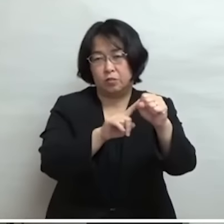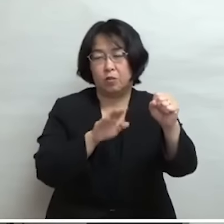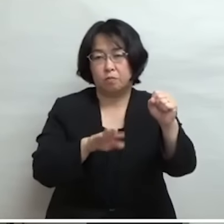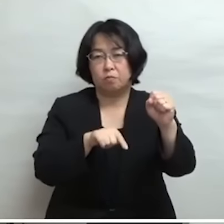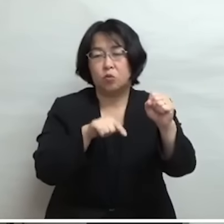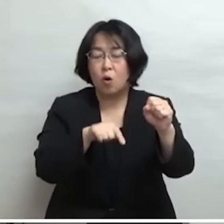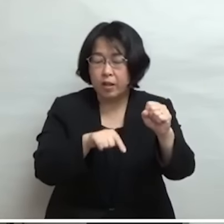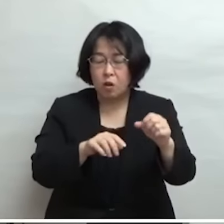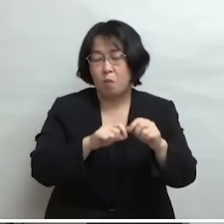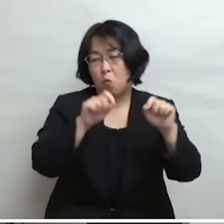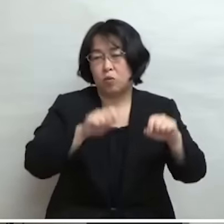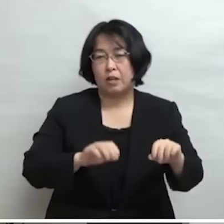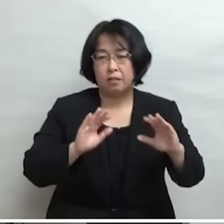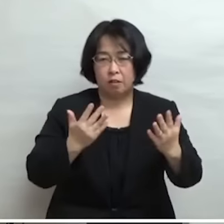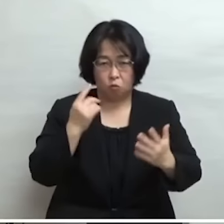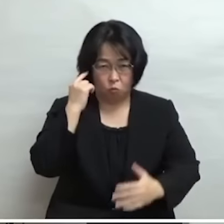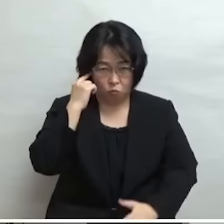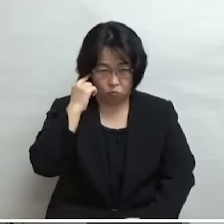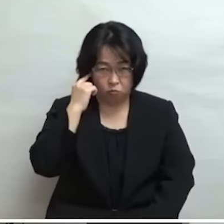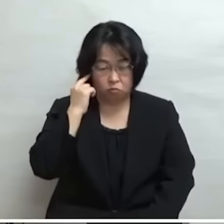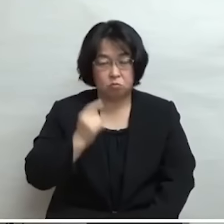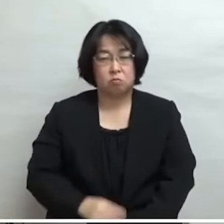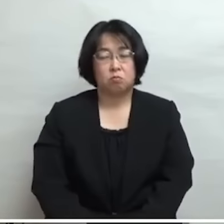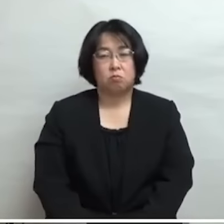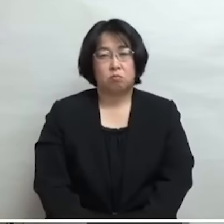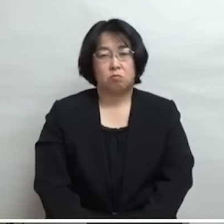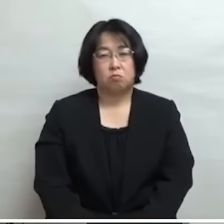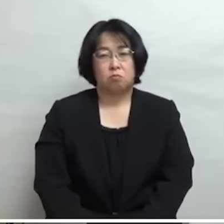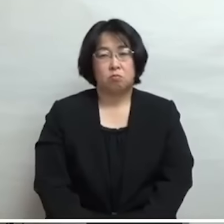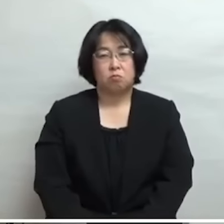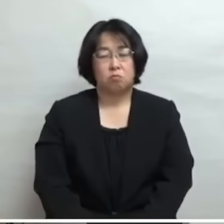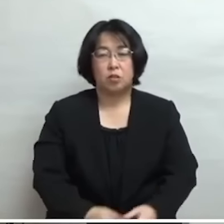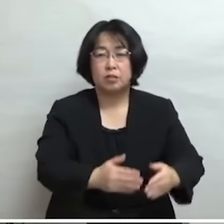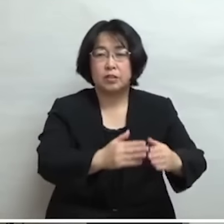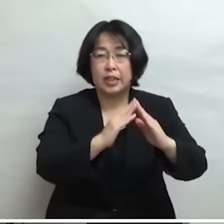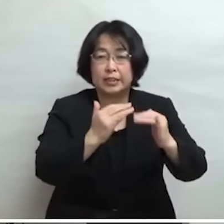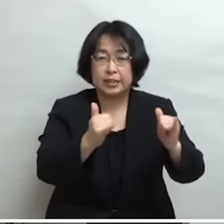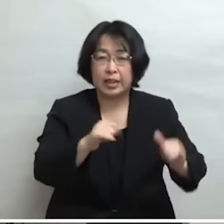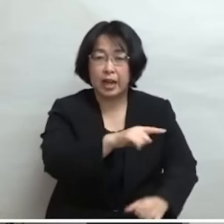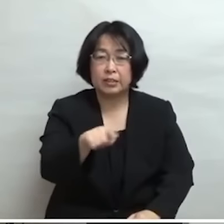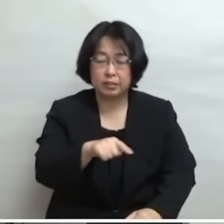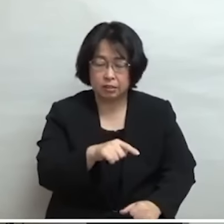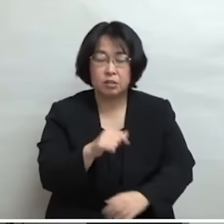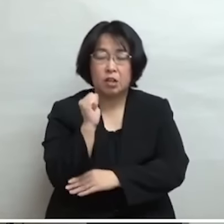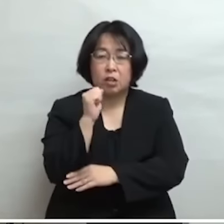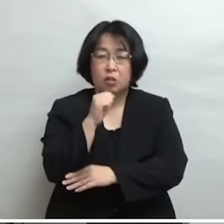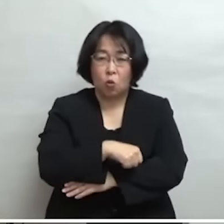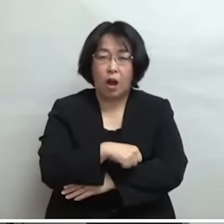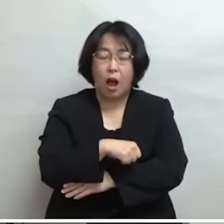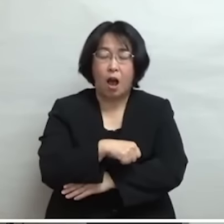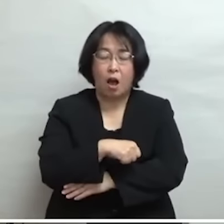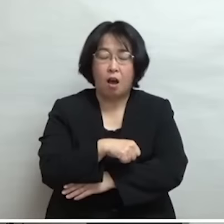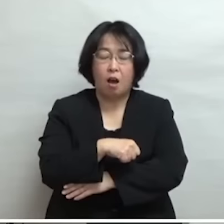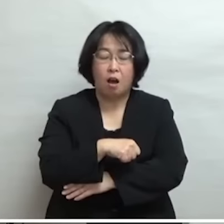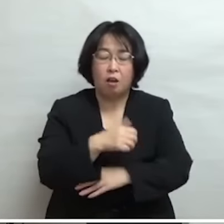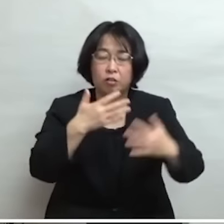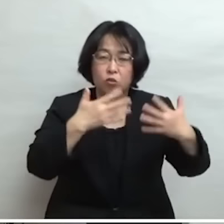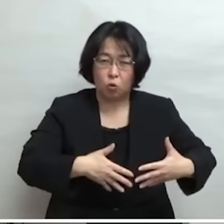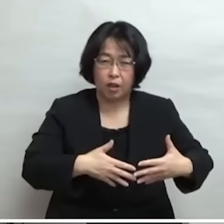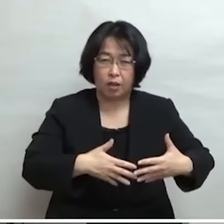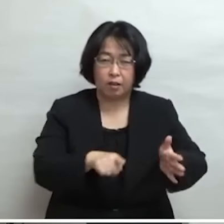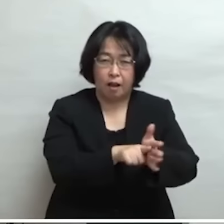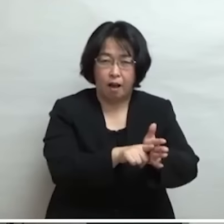とは思ってません。ただもう何度も説明している通り、あの設置者によって一応許可条件ルールを決めたのにもか